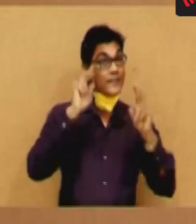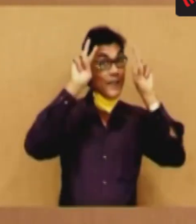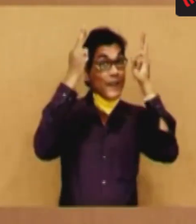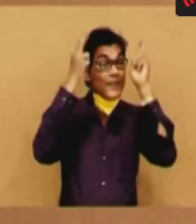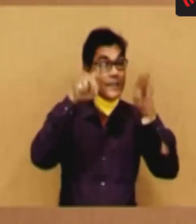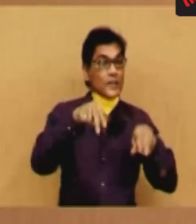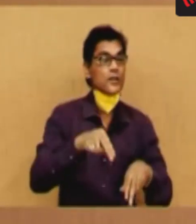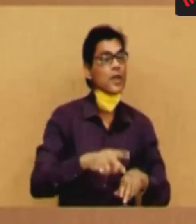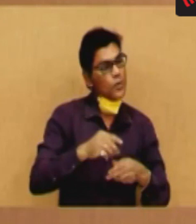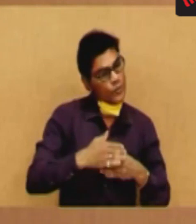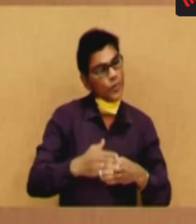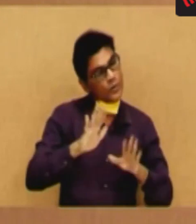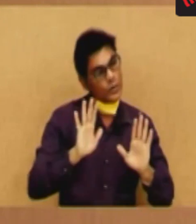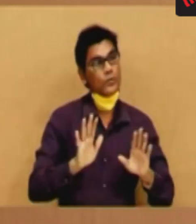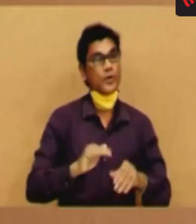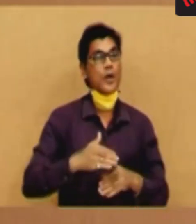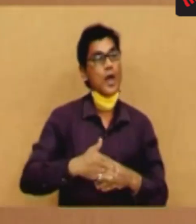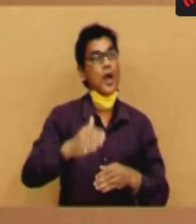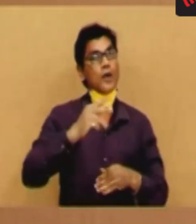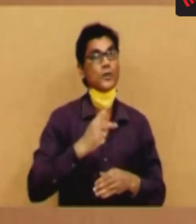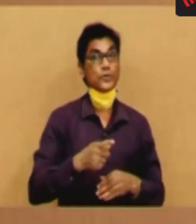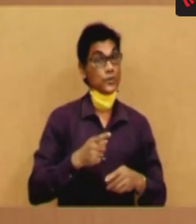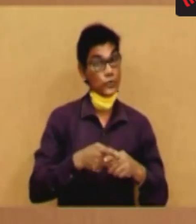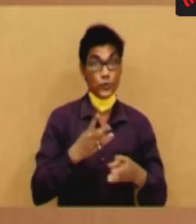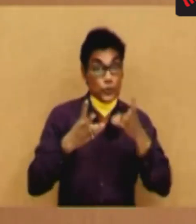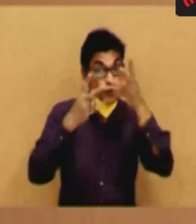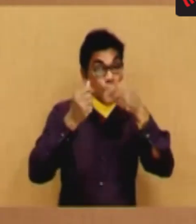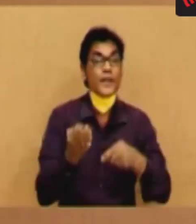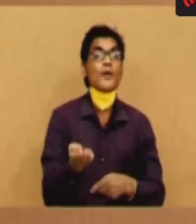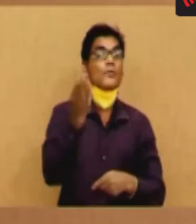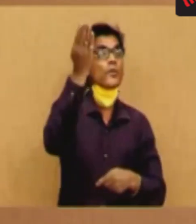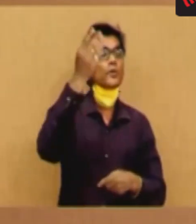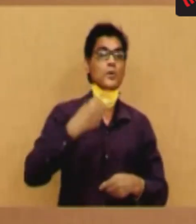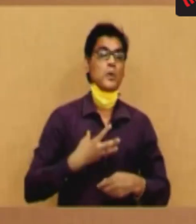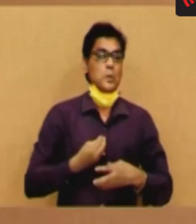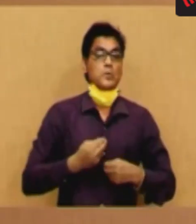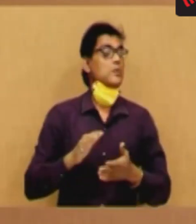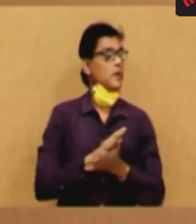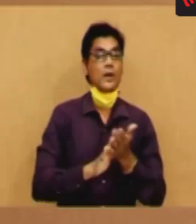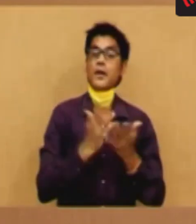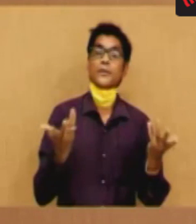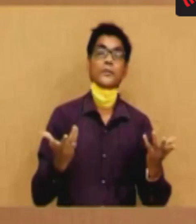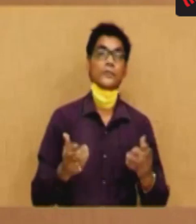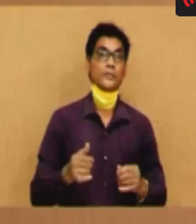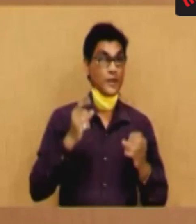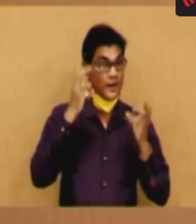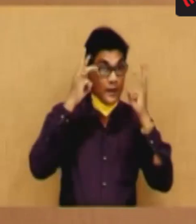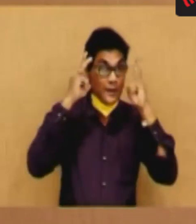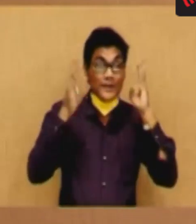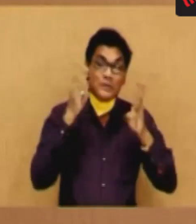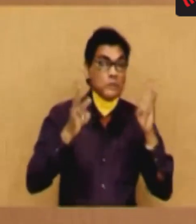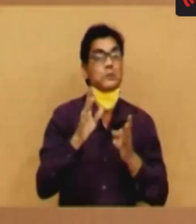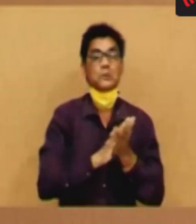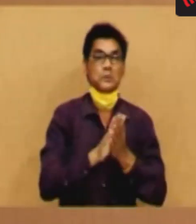ଯେ ଏହିପରି ହିଁ ରହିବ ଆସନ୍ତା ଦିନମାନଙ୍କରେ, ସଂଖ୍ୟା ବଢ଼ିବ ସେଥିରେ ବିଚଳିତ ହେବାର କୌଣସି କାରଣ ନାହିଁ। ଯେତେ ସମୟ